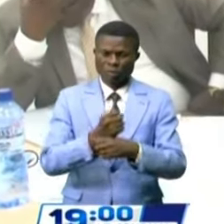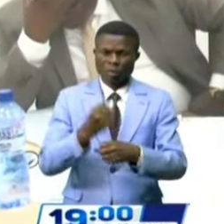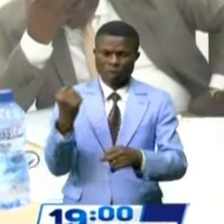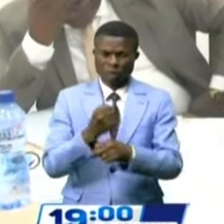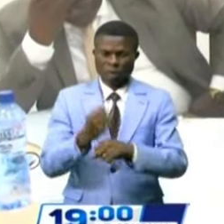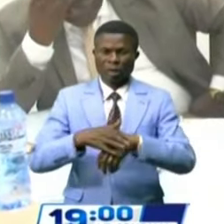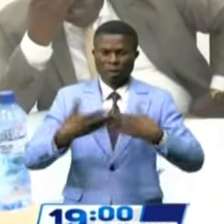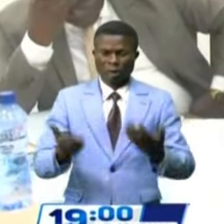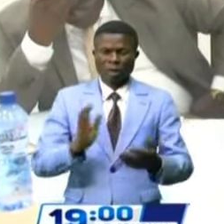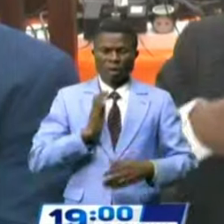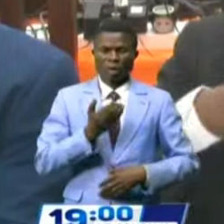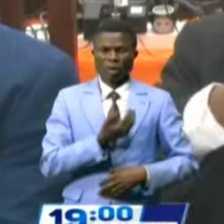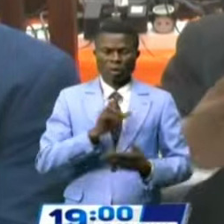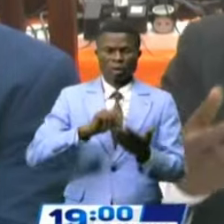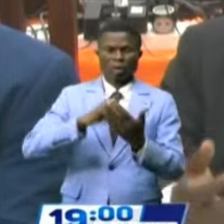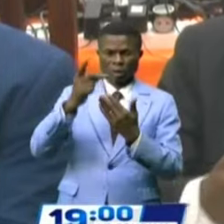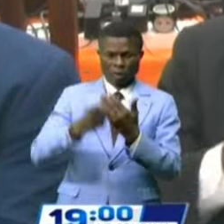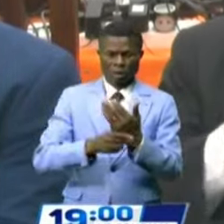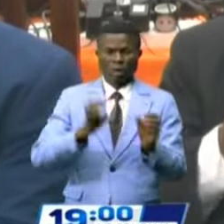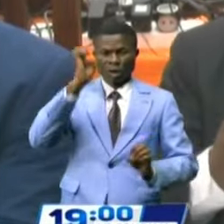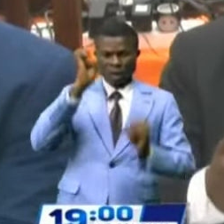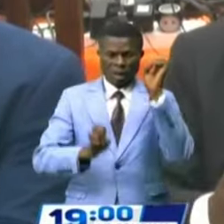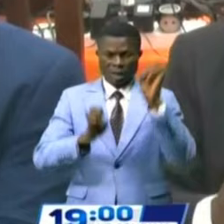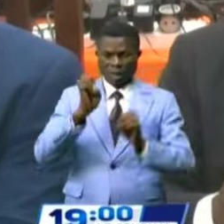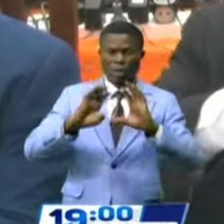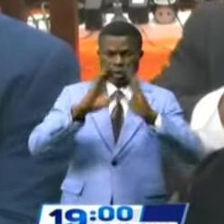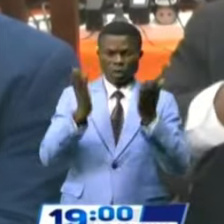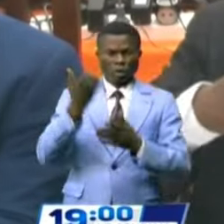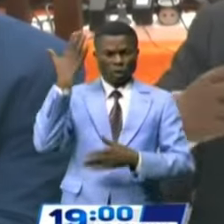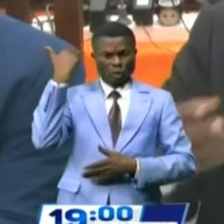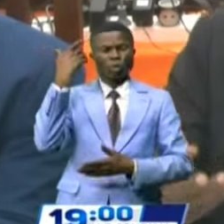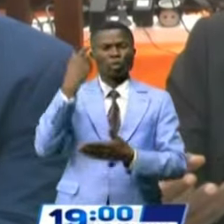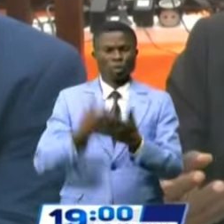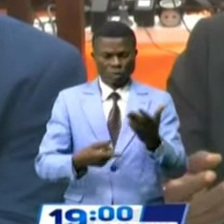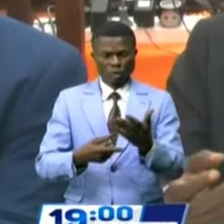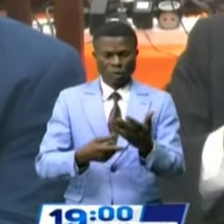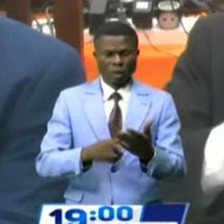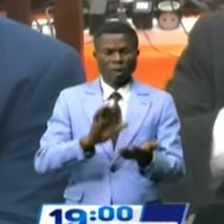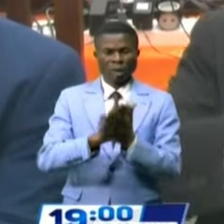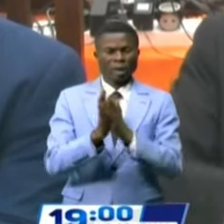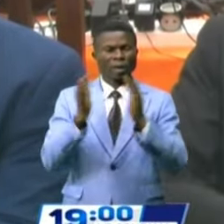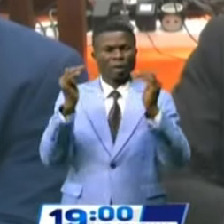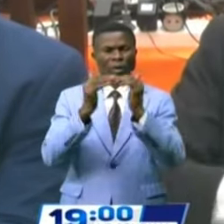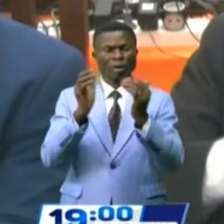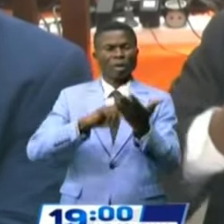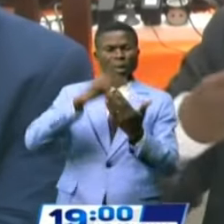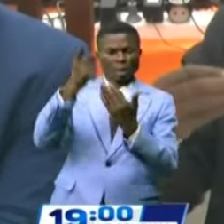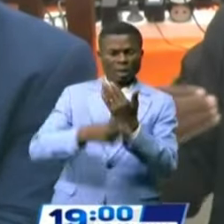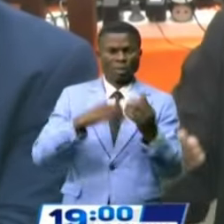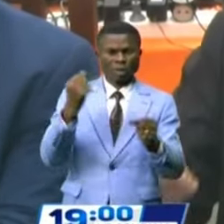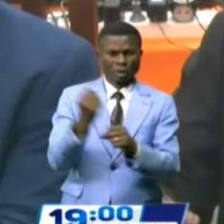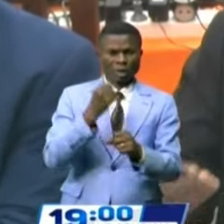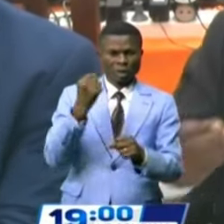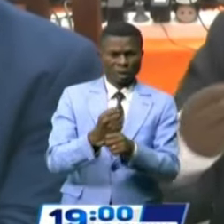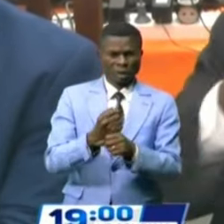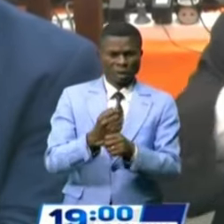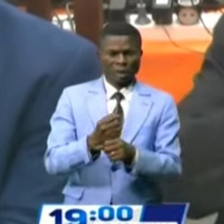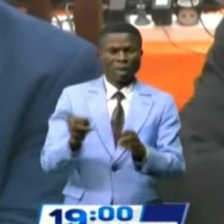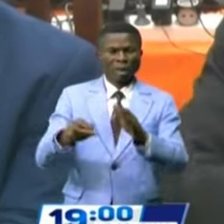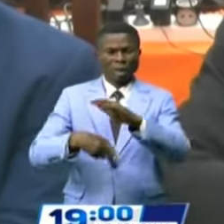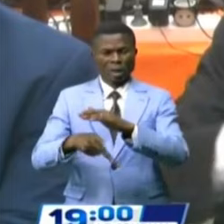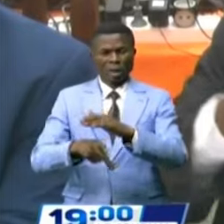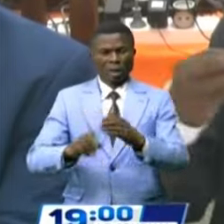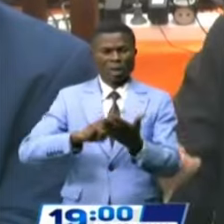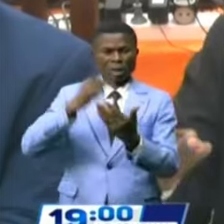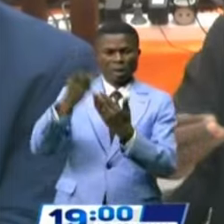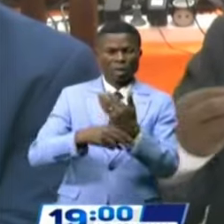fonctionnement de notre programme. Une évaluation de ce qui a été fait. Mettre en conformité les plans opérationnels provinciaux, les